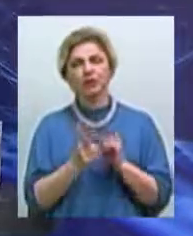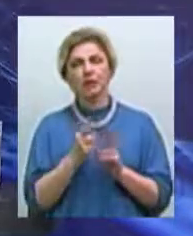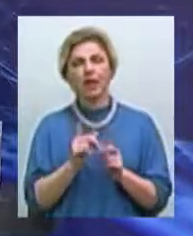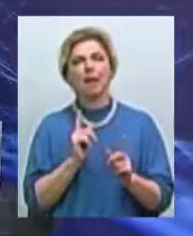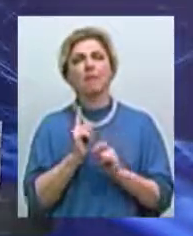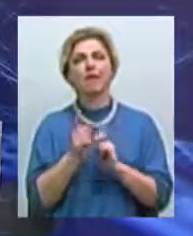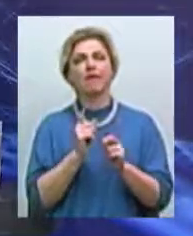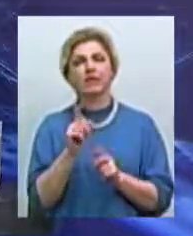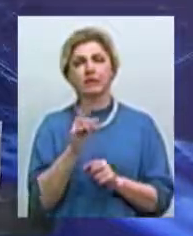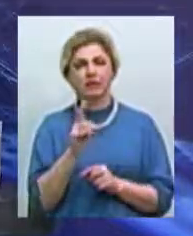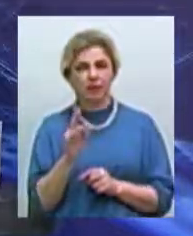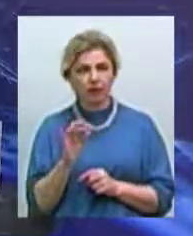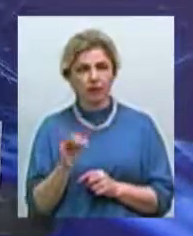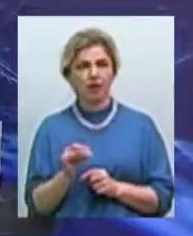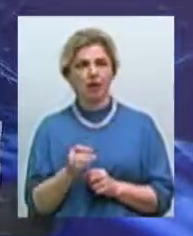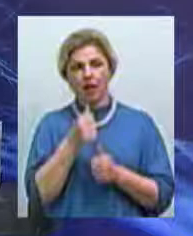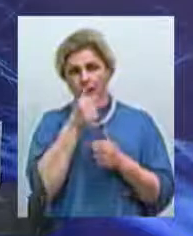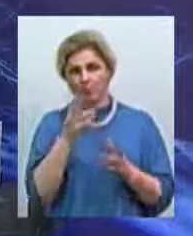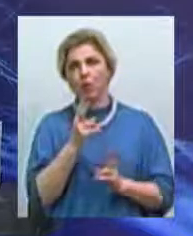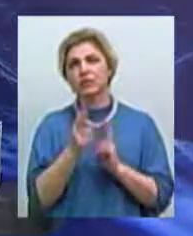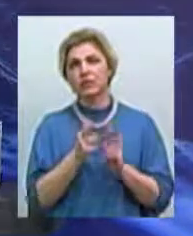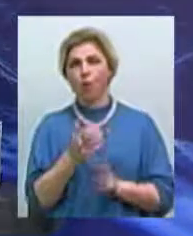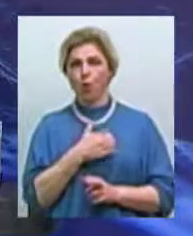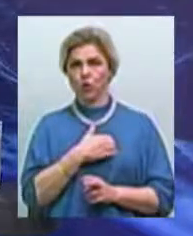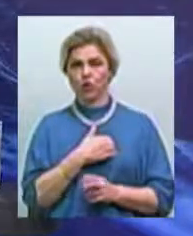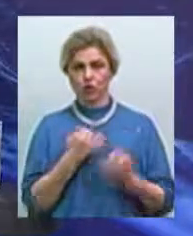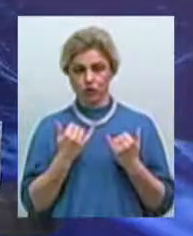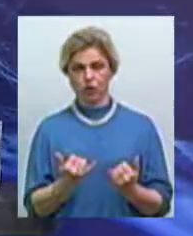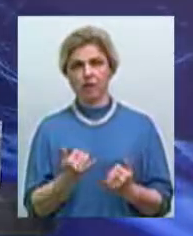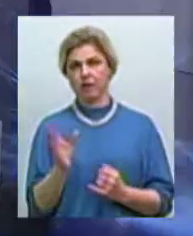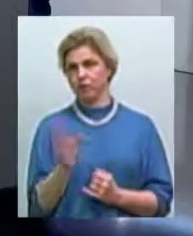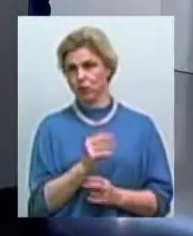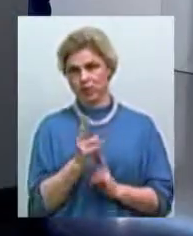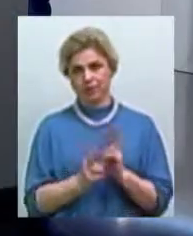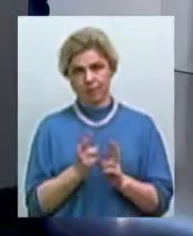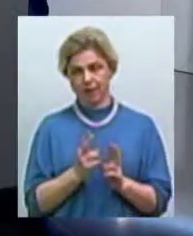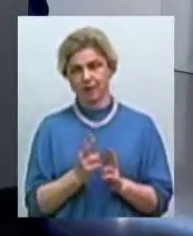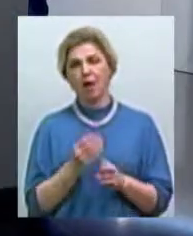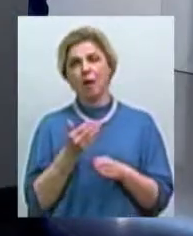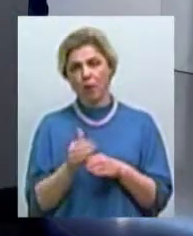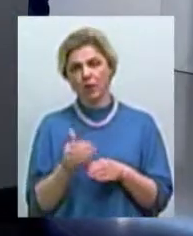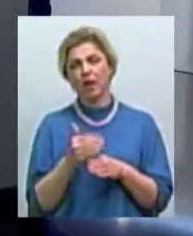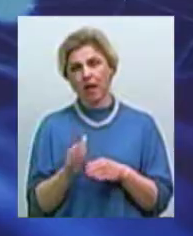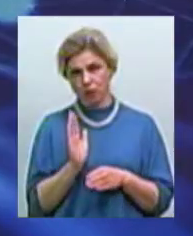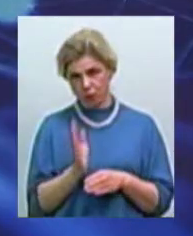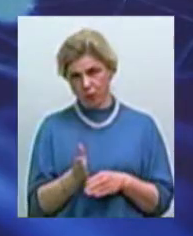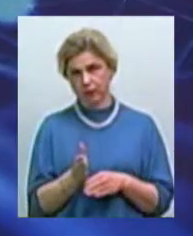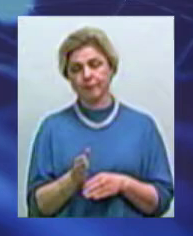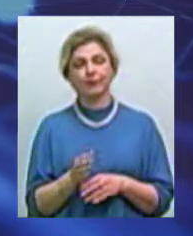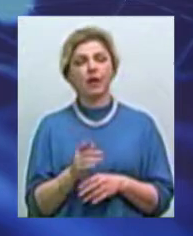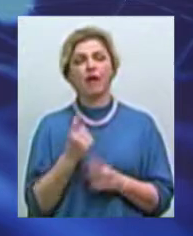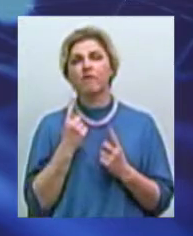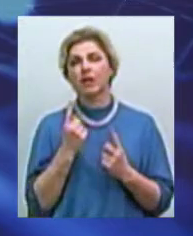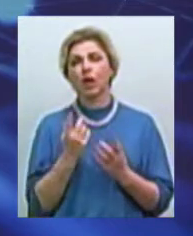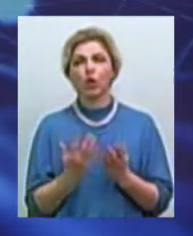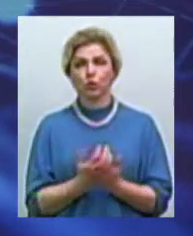не можуть там змінити, ми хочемо так раз і завтра все змінено. іде, потихеньку йде. Саме велике досяження